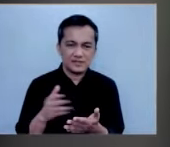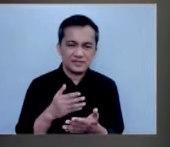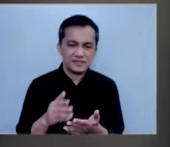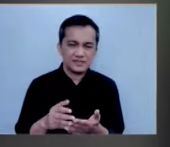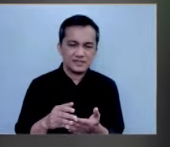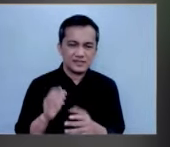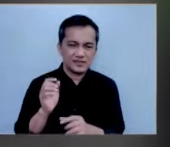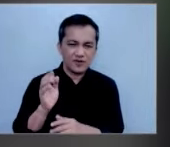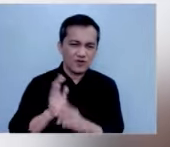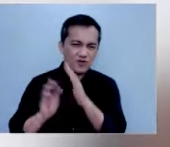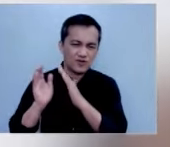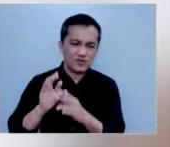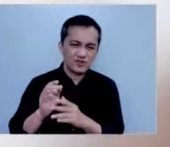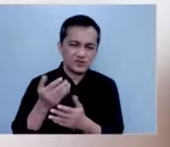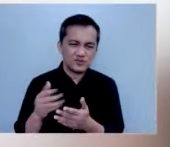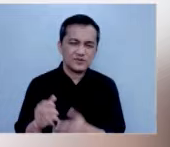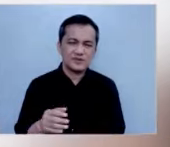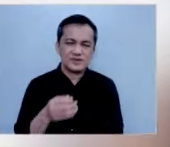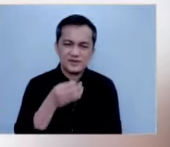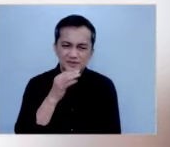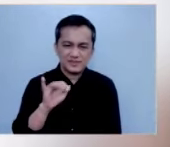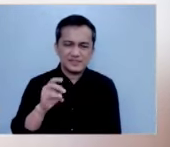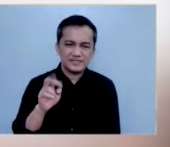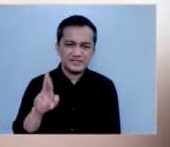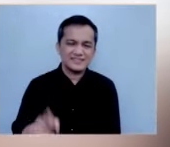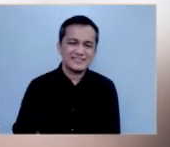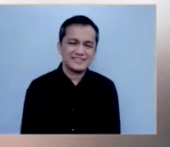song paborito ni Jester e